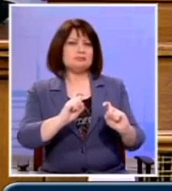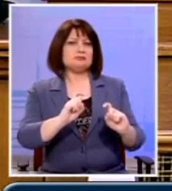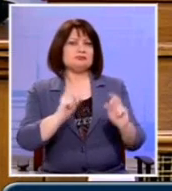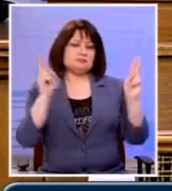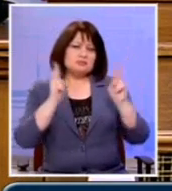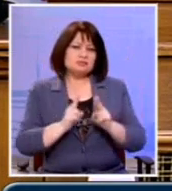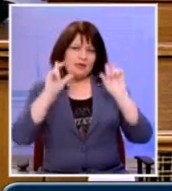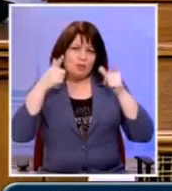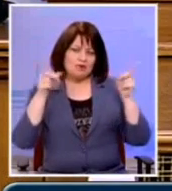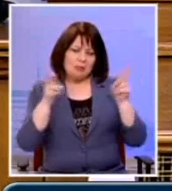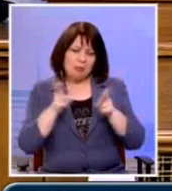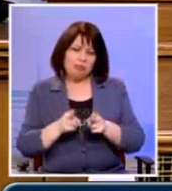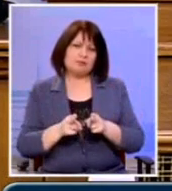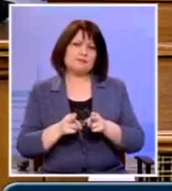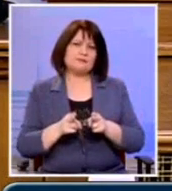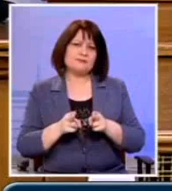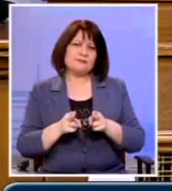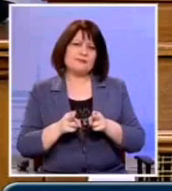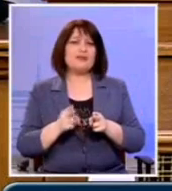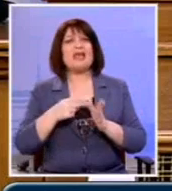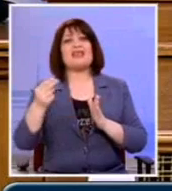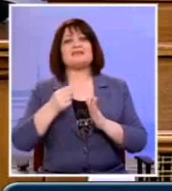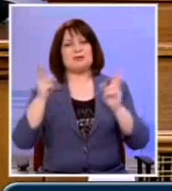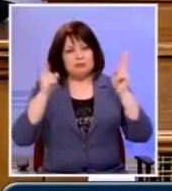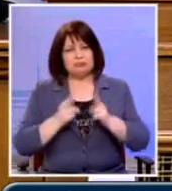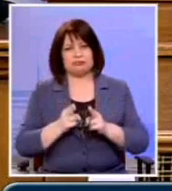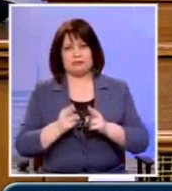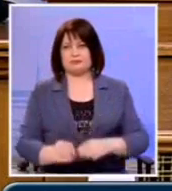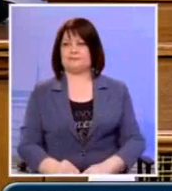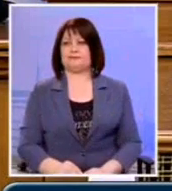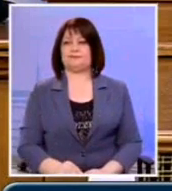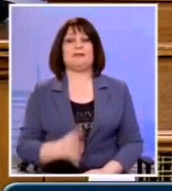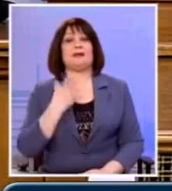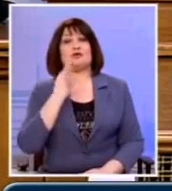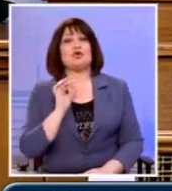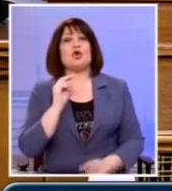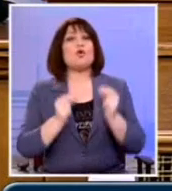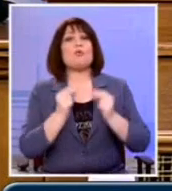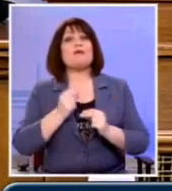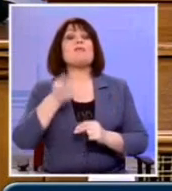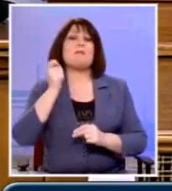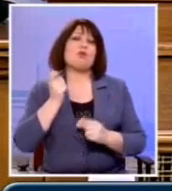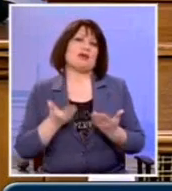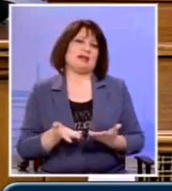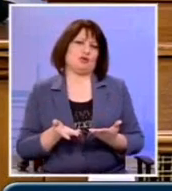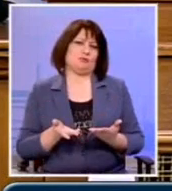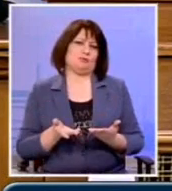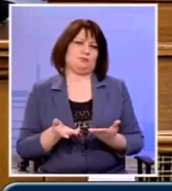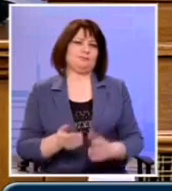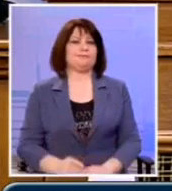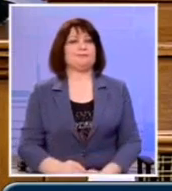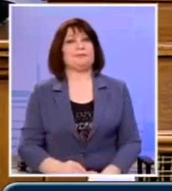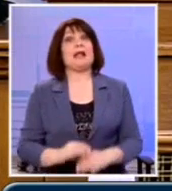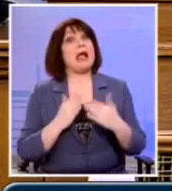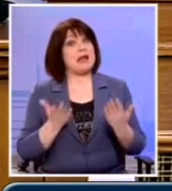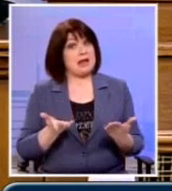της δημοκρατίας και των θεσμών της χώρας. Γι' αυτό και το πρόβλημα είναι πολιτικό. Αλλά